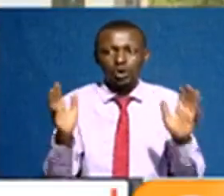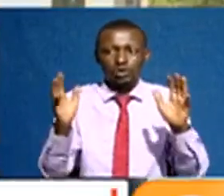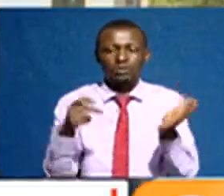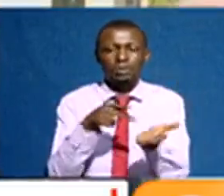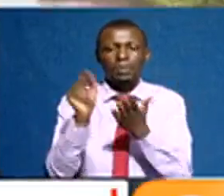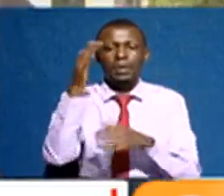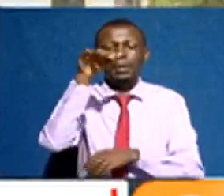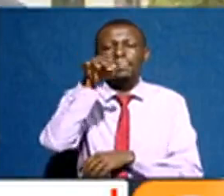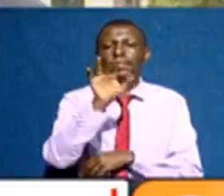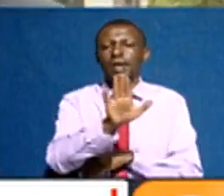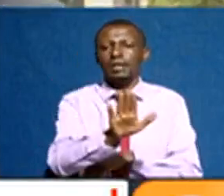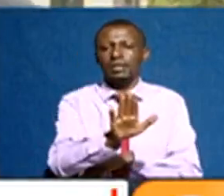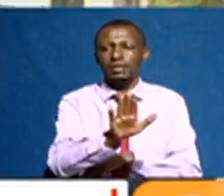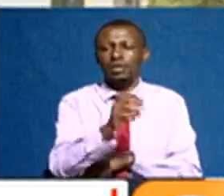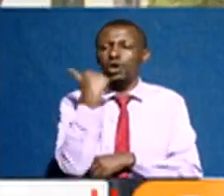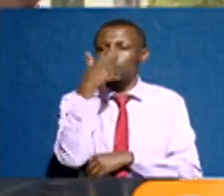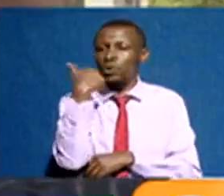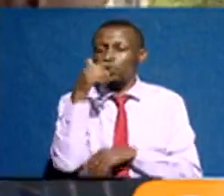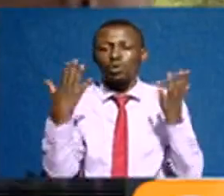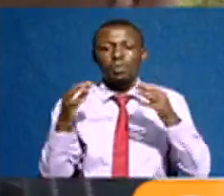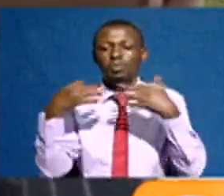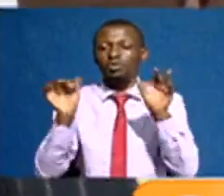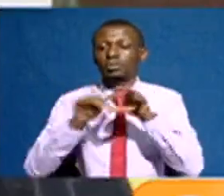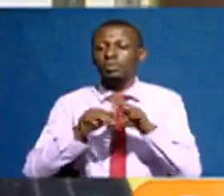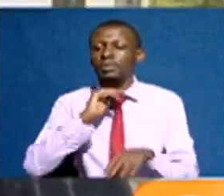compensated sasa wale ambo wote